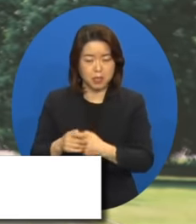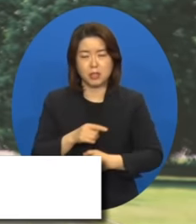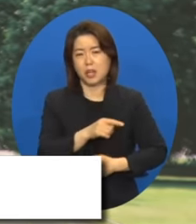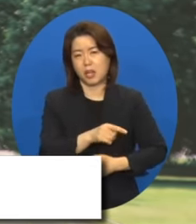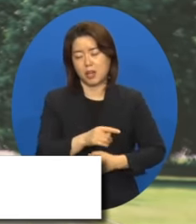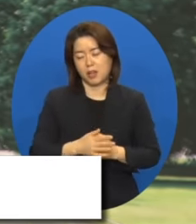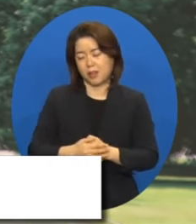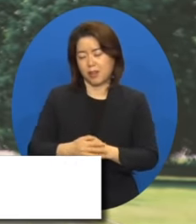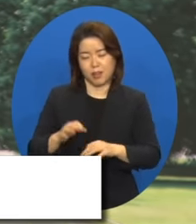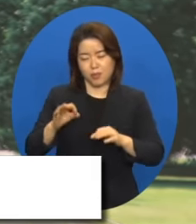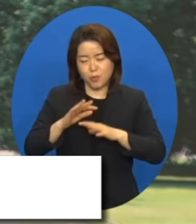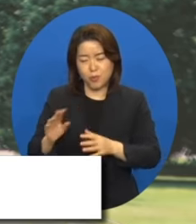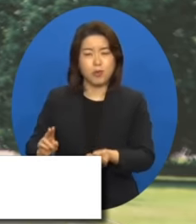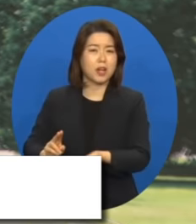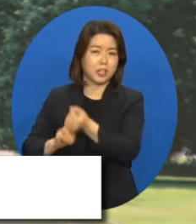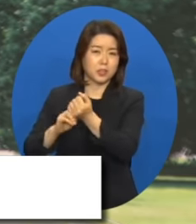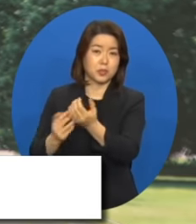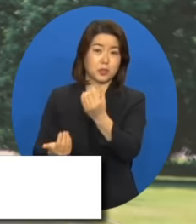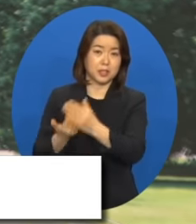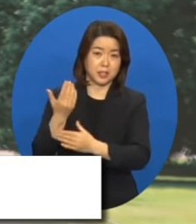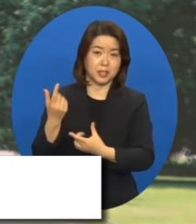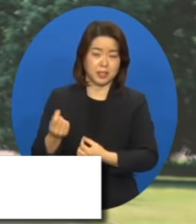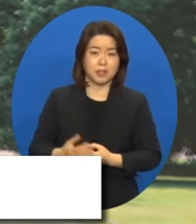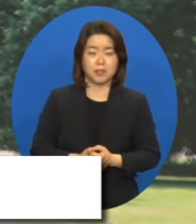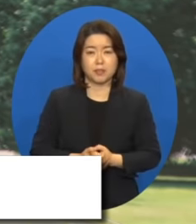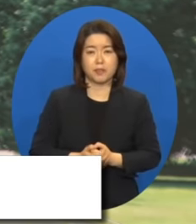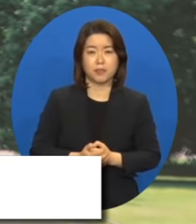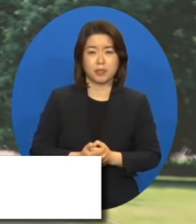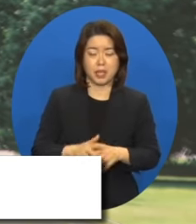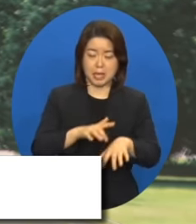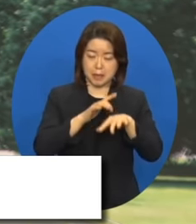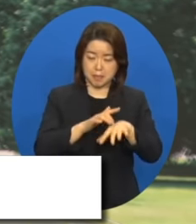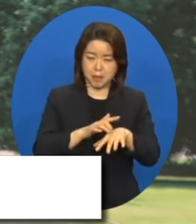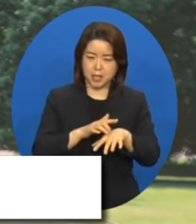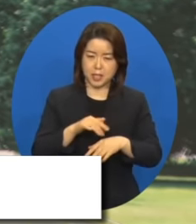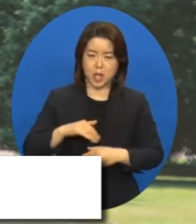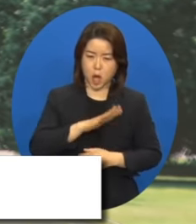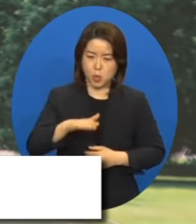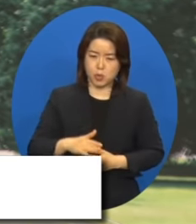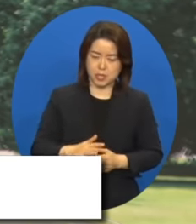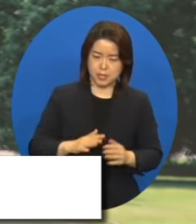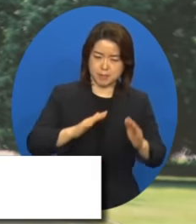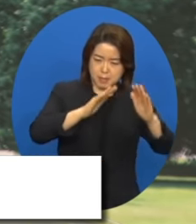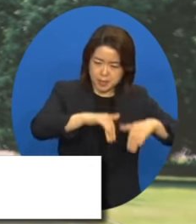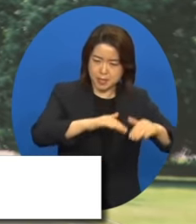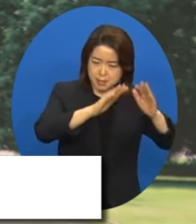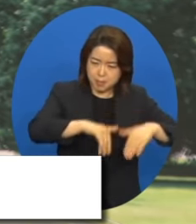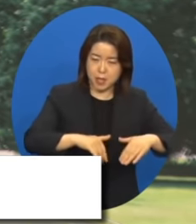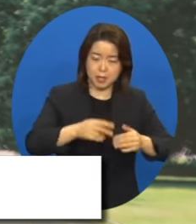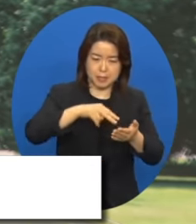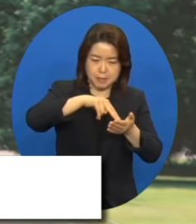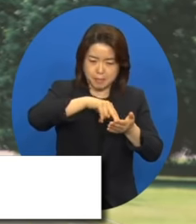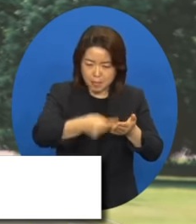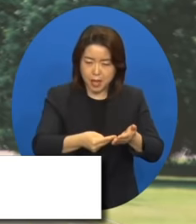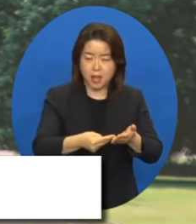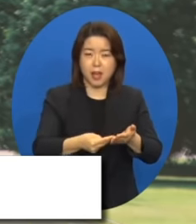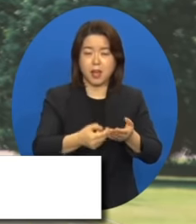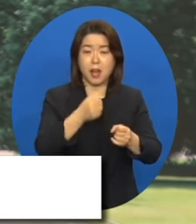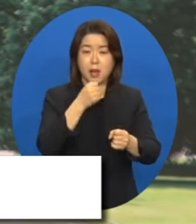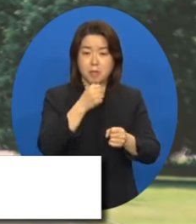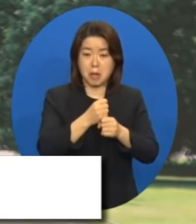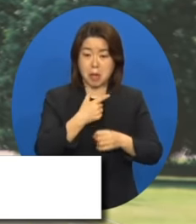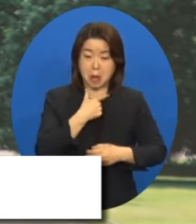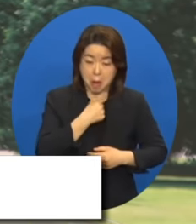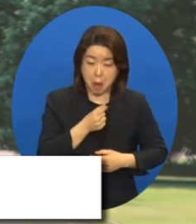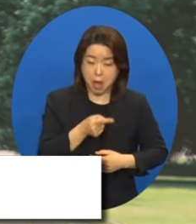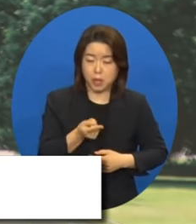놀라운 기적이 일어나요. 마귀가 그렇게 우리를 넘어뜨리려고 해도 그게 다 문제가 되지를 않습니다.